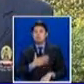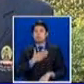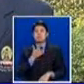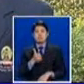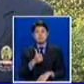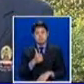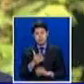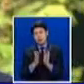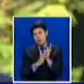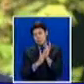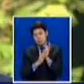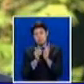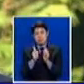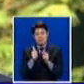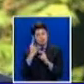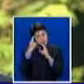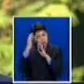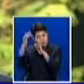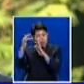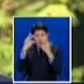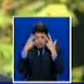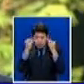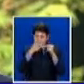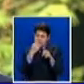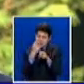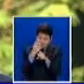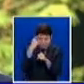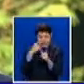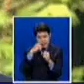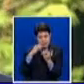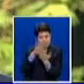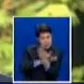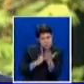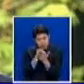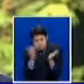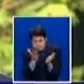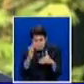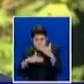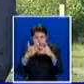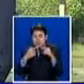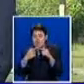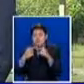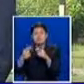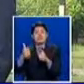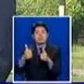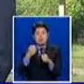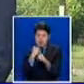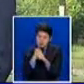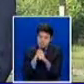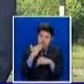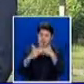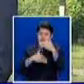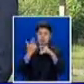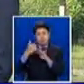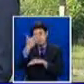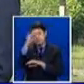ครับก็ชื่นชมกับท่านก็หวังว่าท่านจะประคองประเทศชาติให้เ่ออยู่รอดตลอดไปแล้วก็ก้าวหน้าไปทัดเทียมกับ